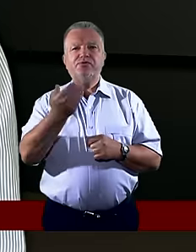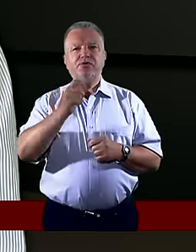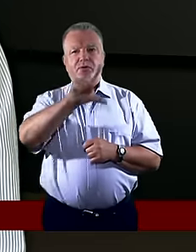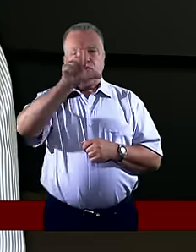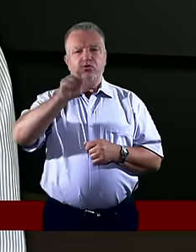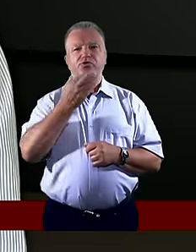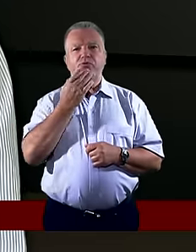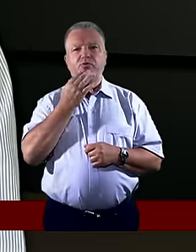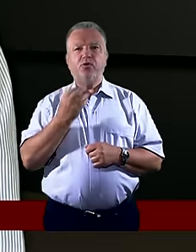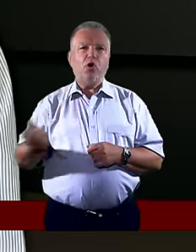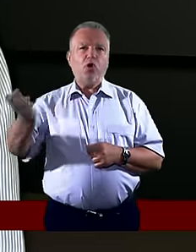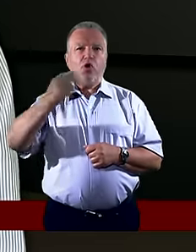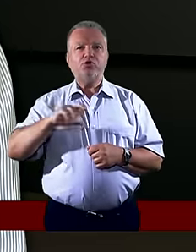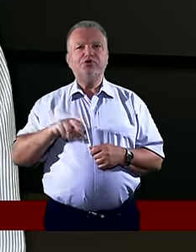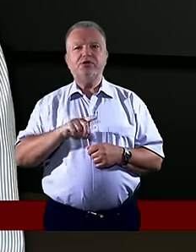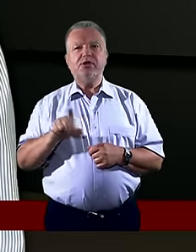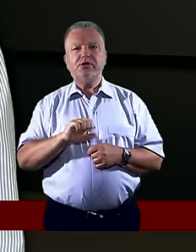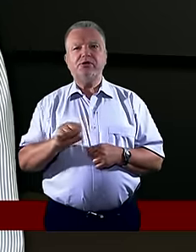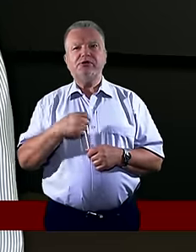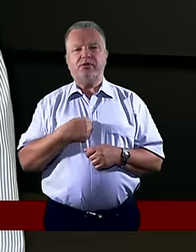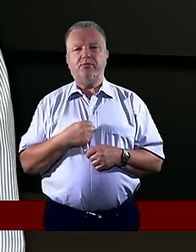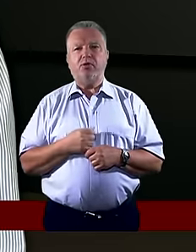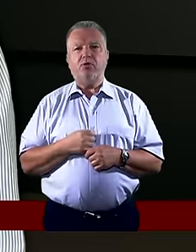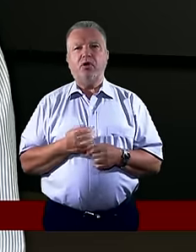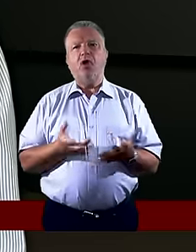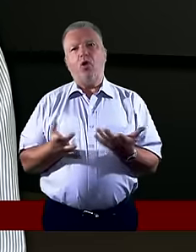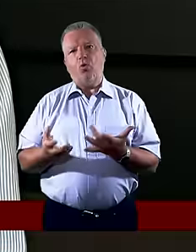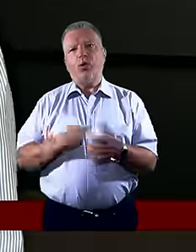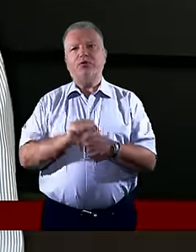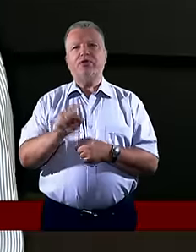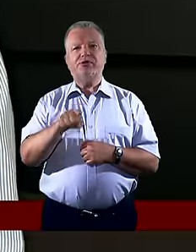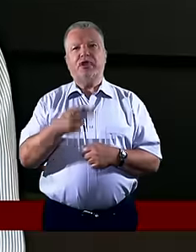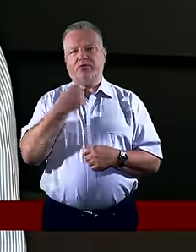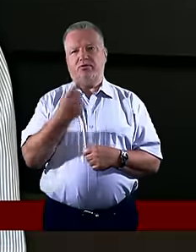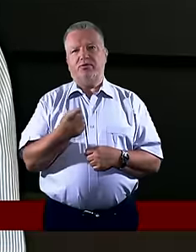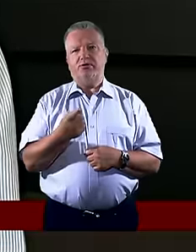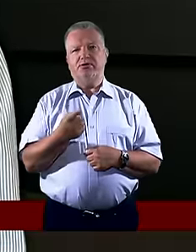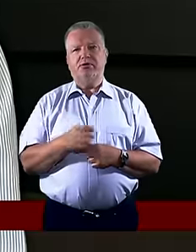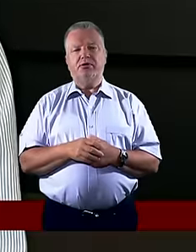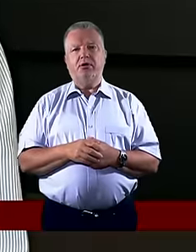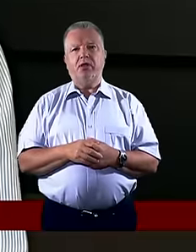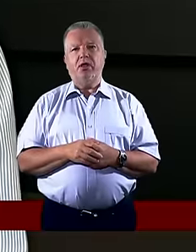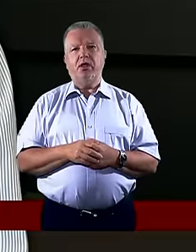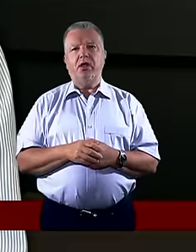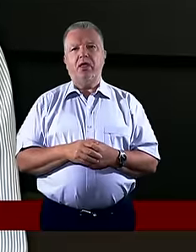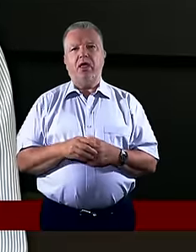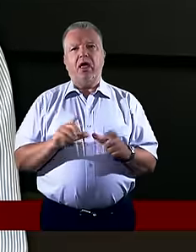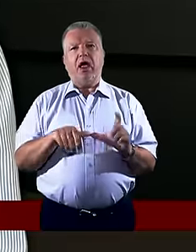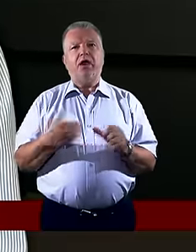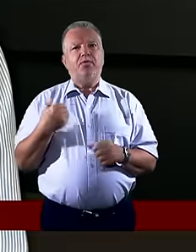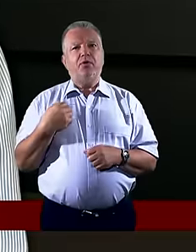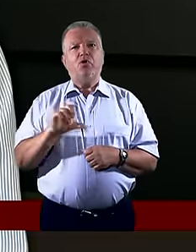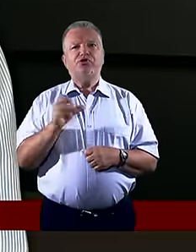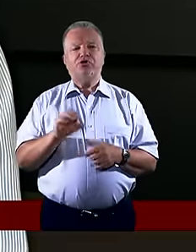ludzi i mówił: pójdźcie za mną. Tak sobie myślę, że łatwo jest tak powiedzieć, nie? Pójdźcie za mną. A jednak było coś